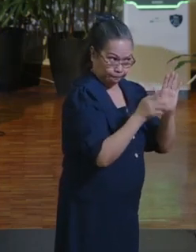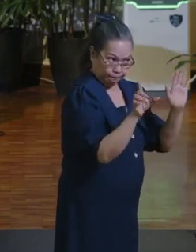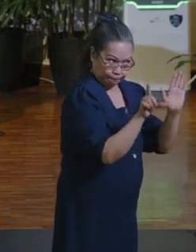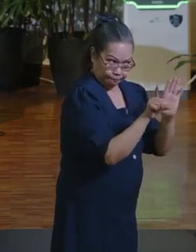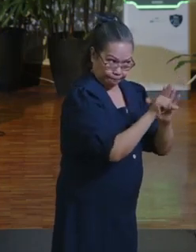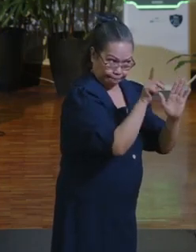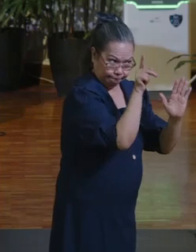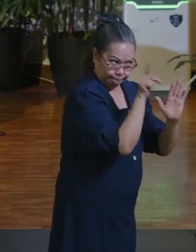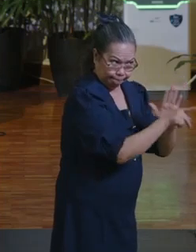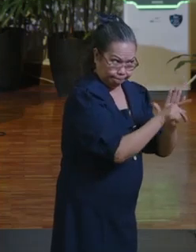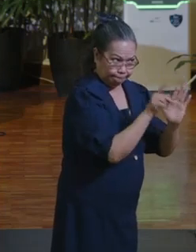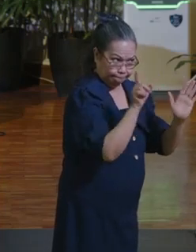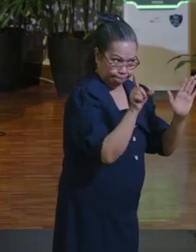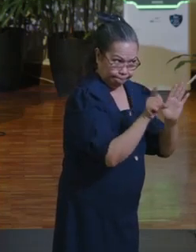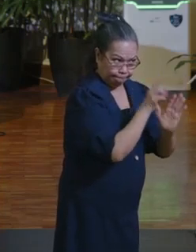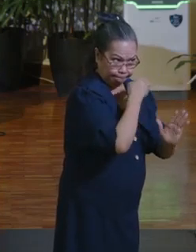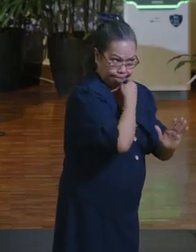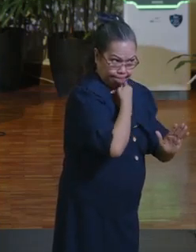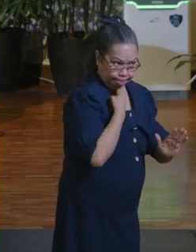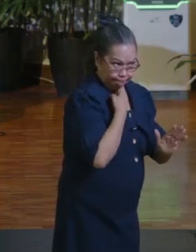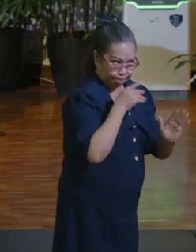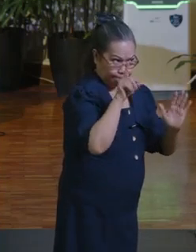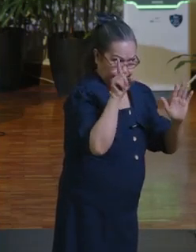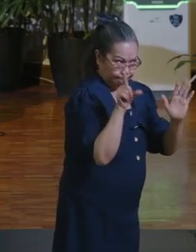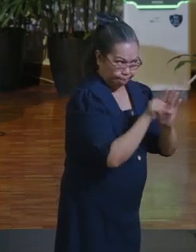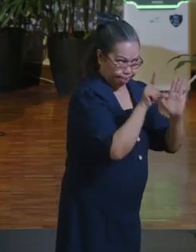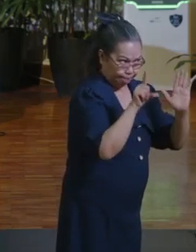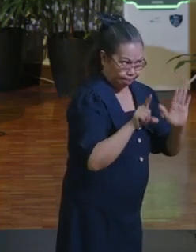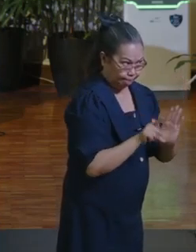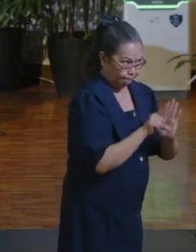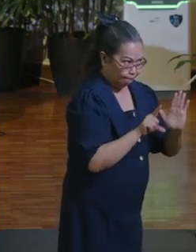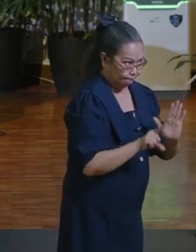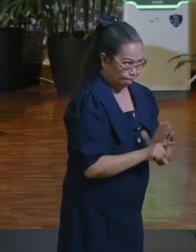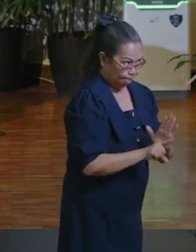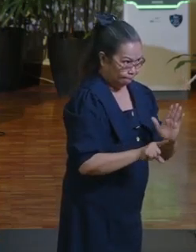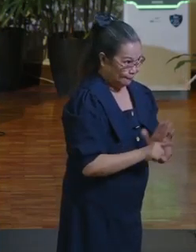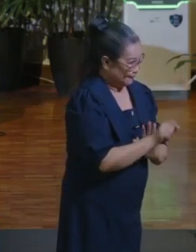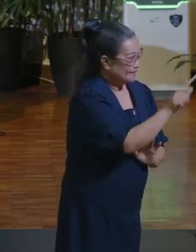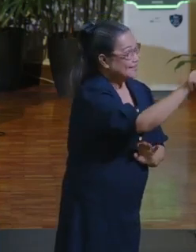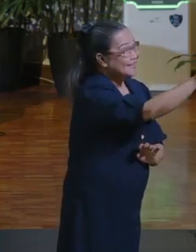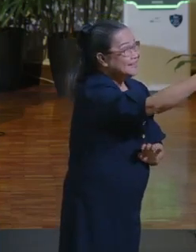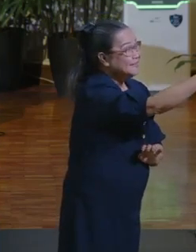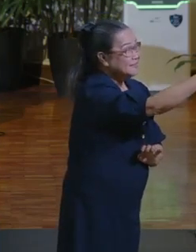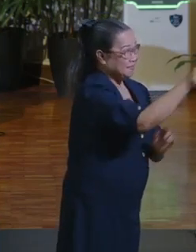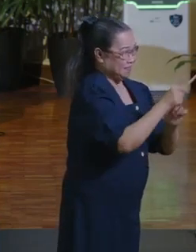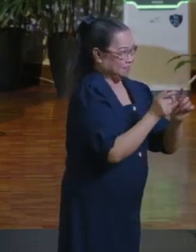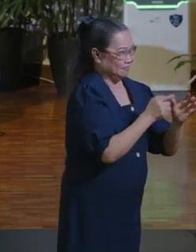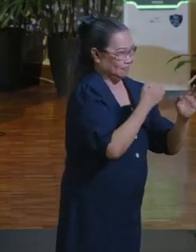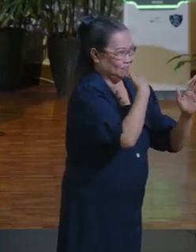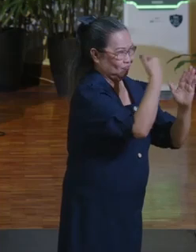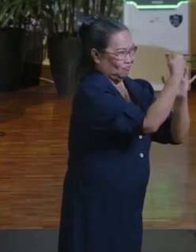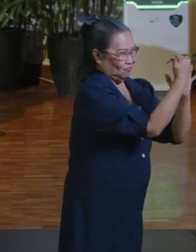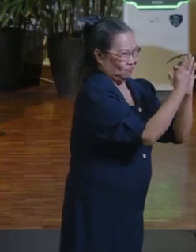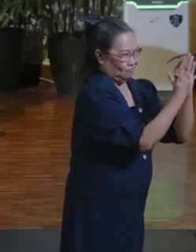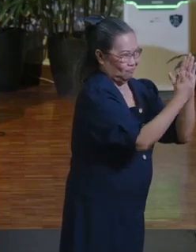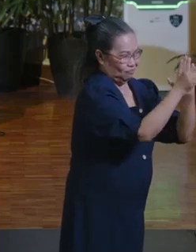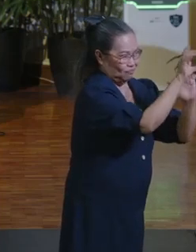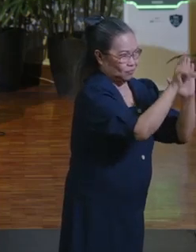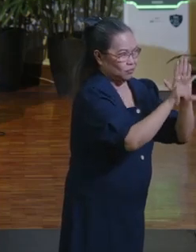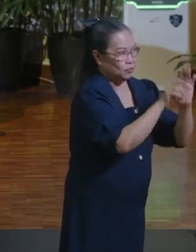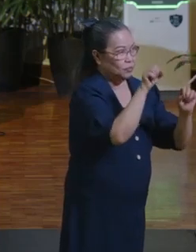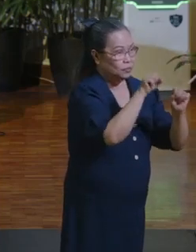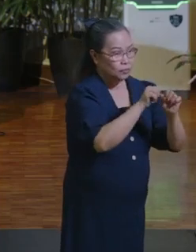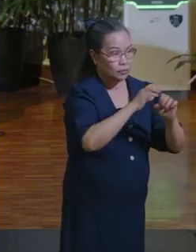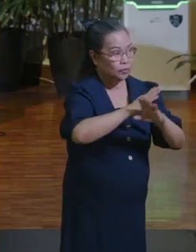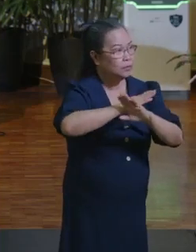o nagpoprotekta sa mga Hudyo noong panahon na yon, nagpoprotekta sa mga hintil upang sila ay hindi maanod